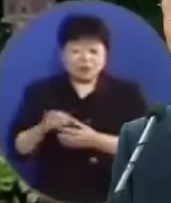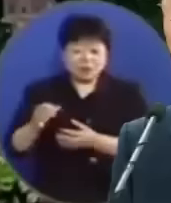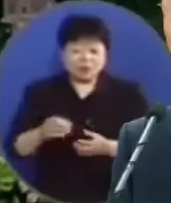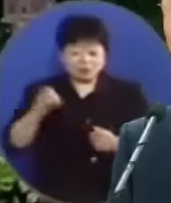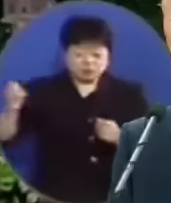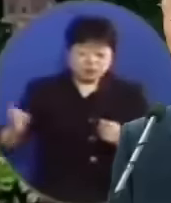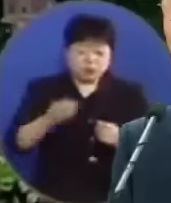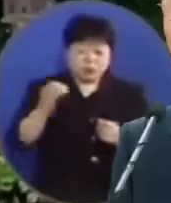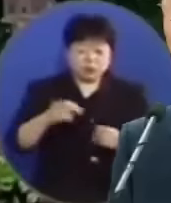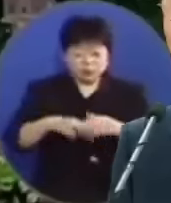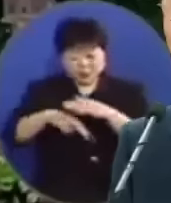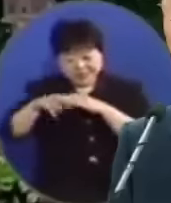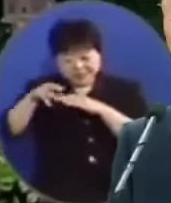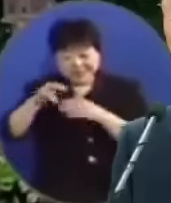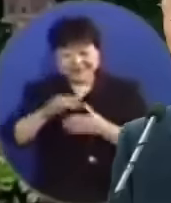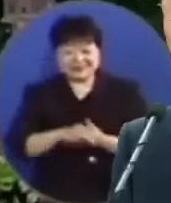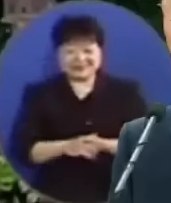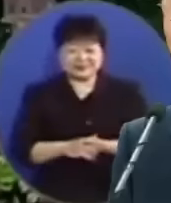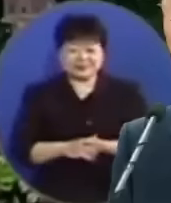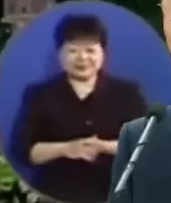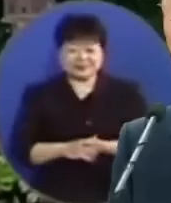섬에 사는 사람의